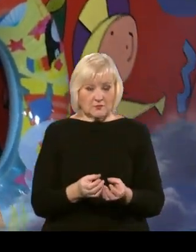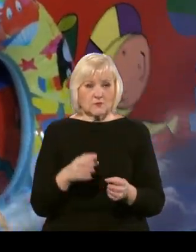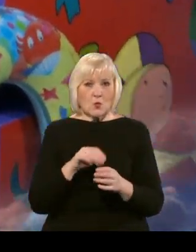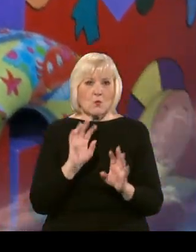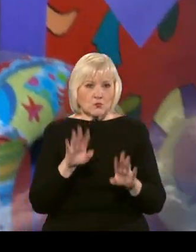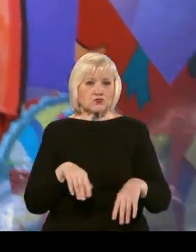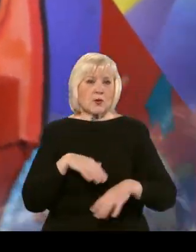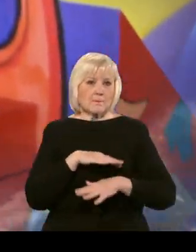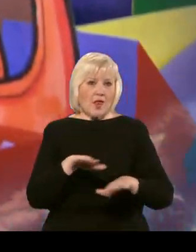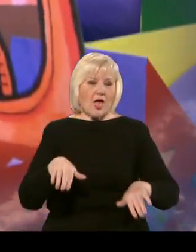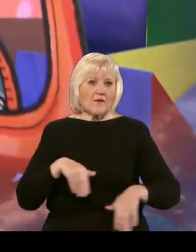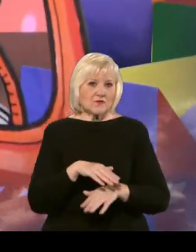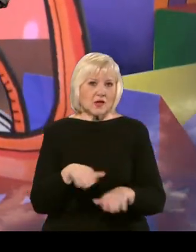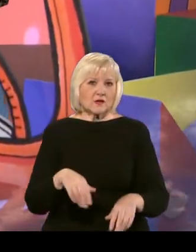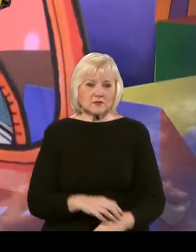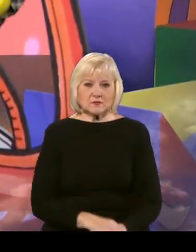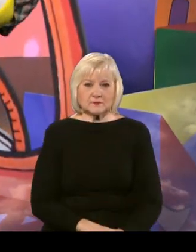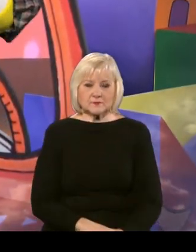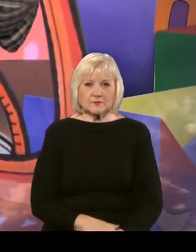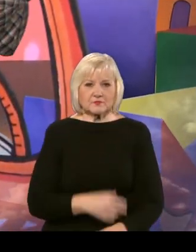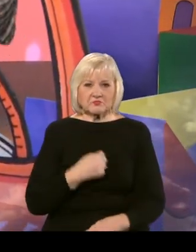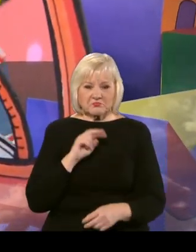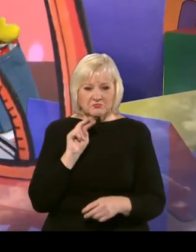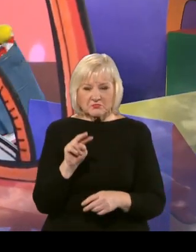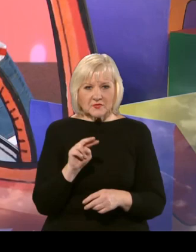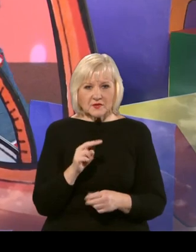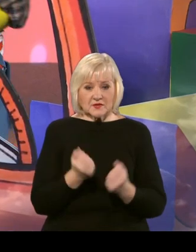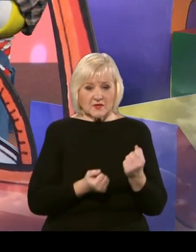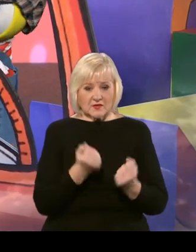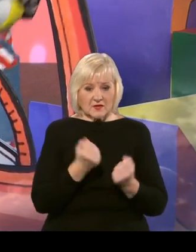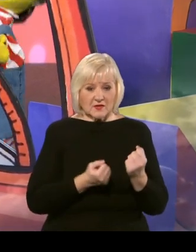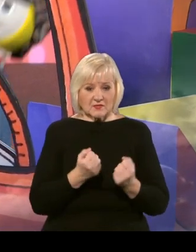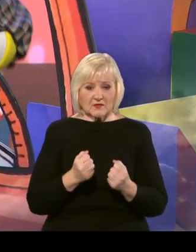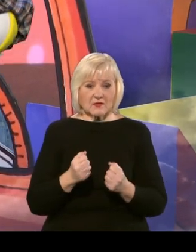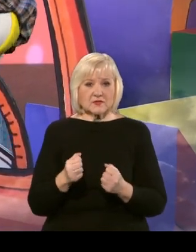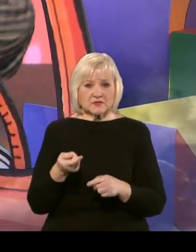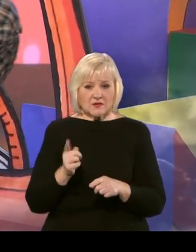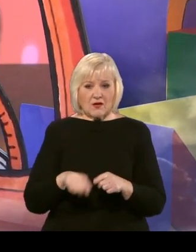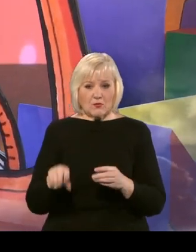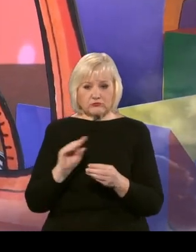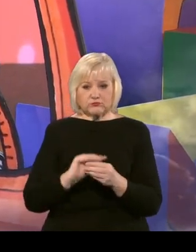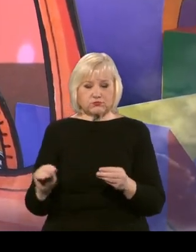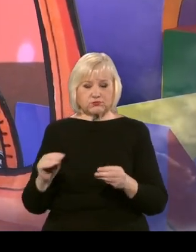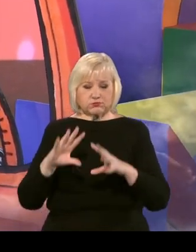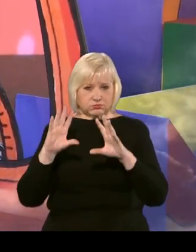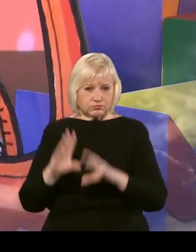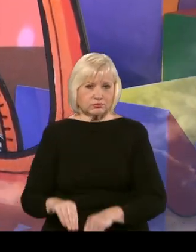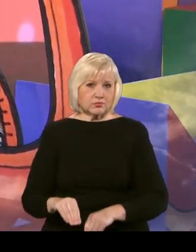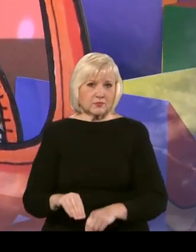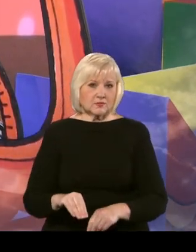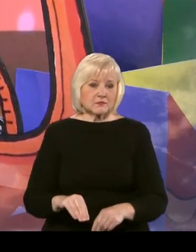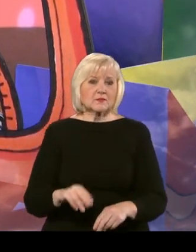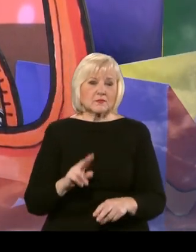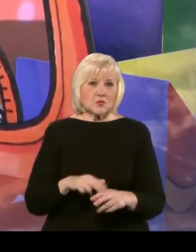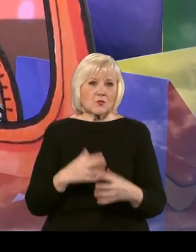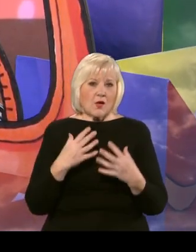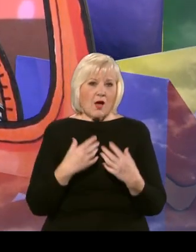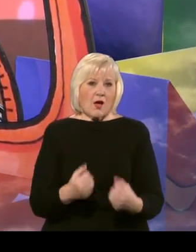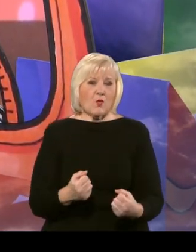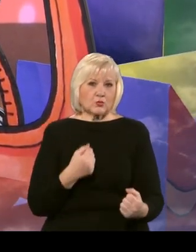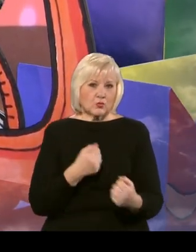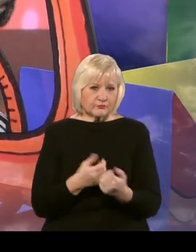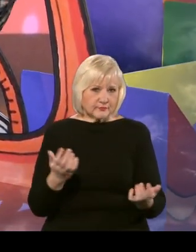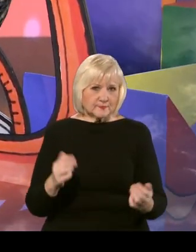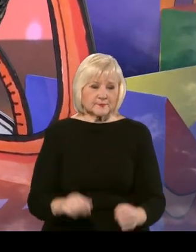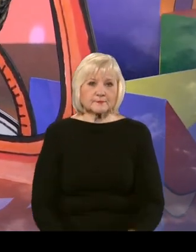plavat. Nevím, já myslím, že by mohl kruh za jízdy udělat prásk a bum a auto by pak udělalo